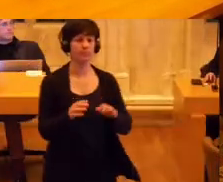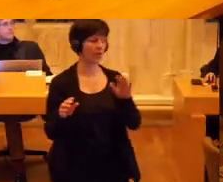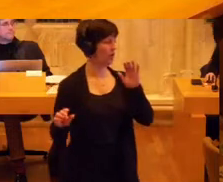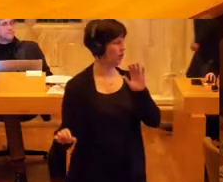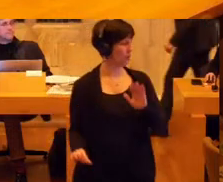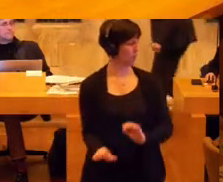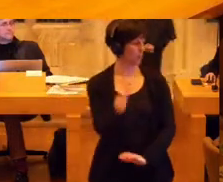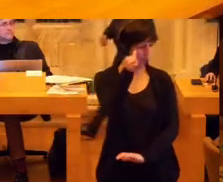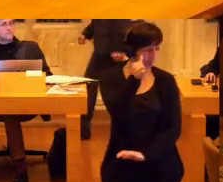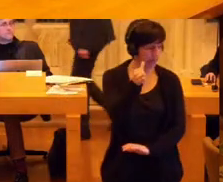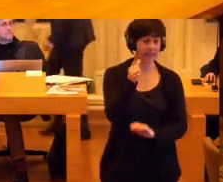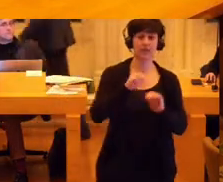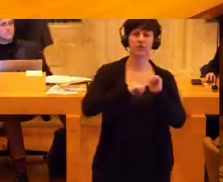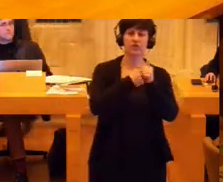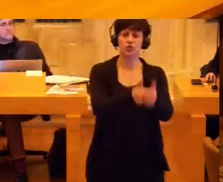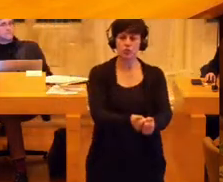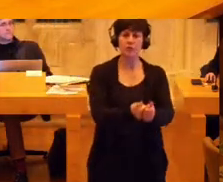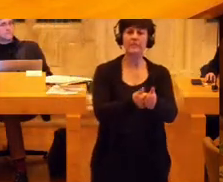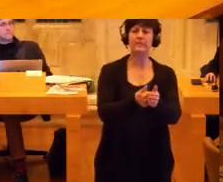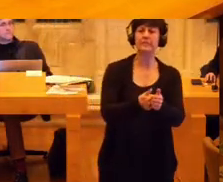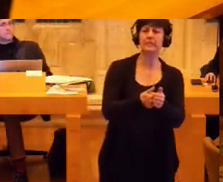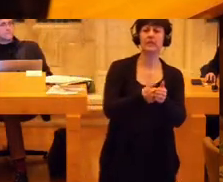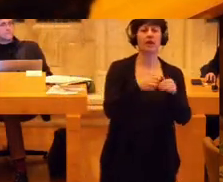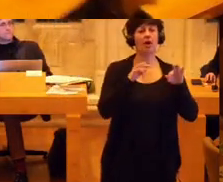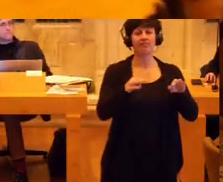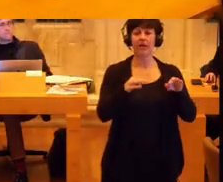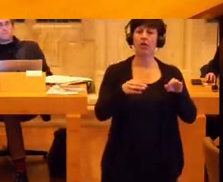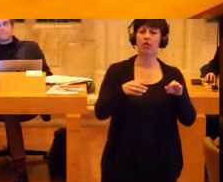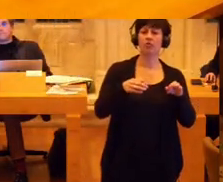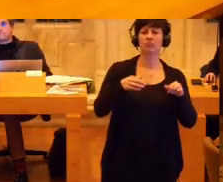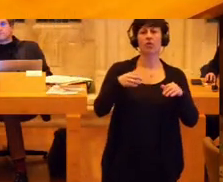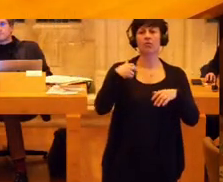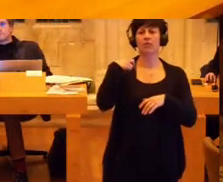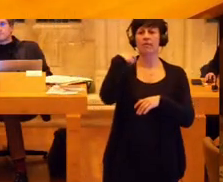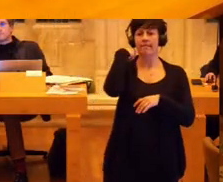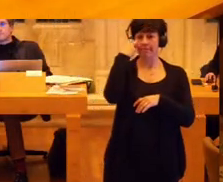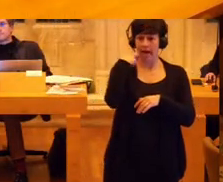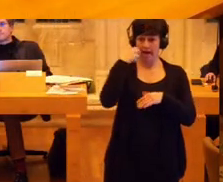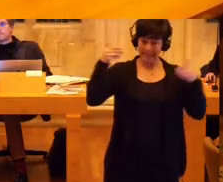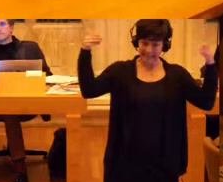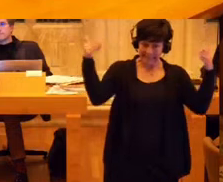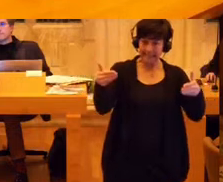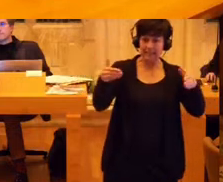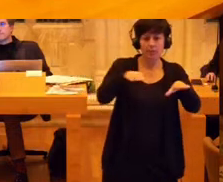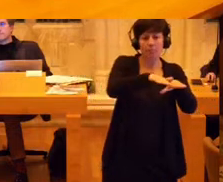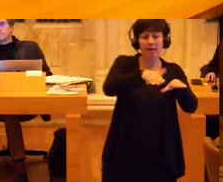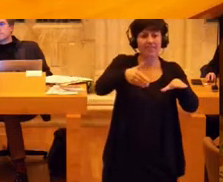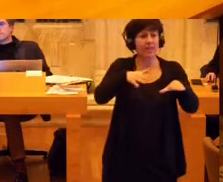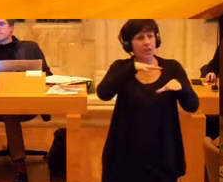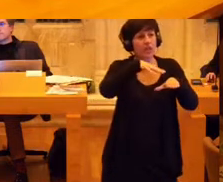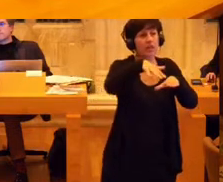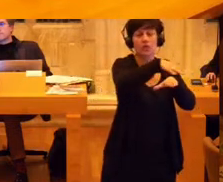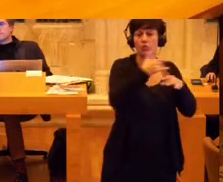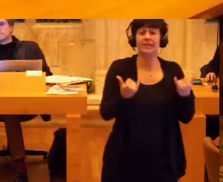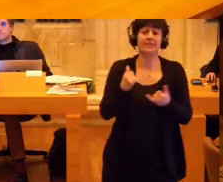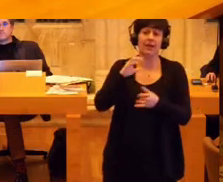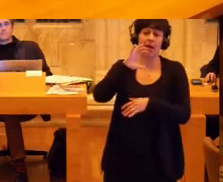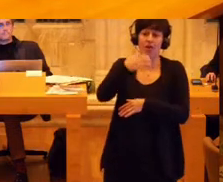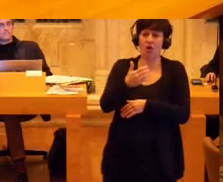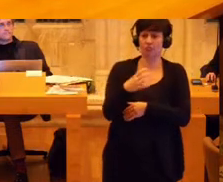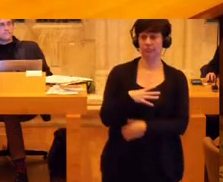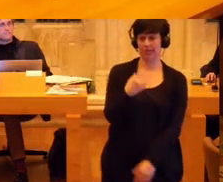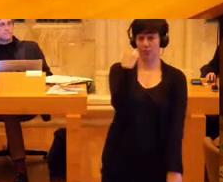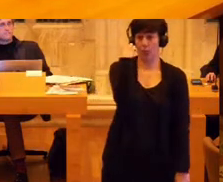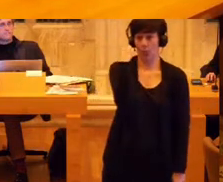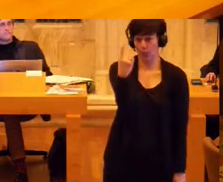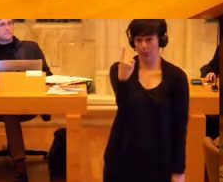concerne Parvis et quai de gare, et on précise uniquement gare, donc il n'y a que la gare de Caen sur notre territoire qui est concernée,